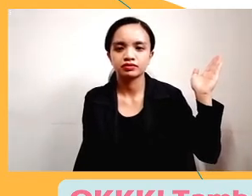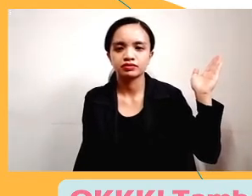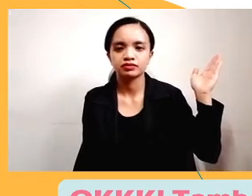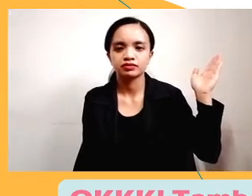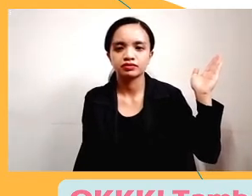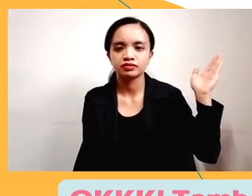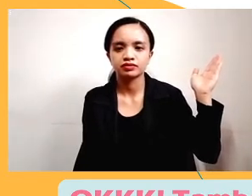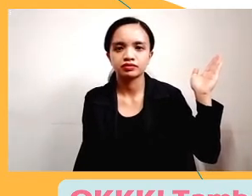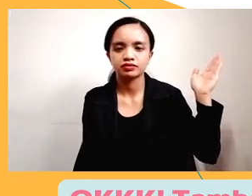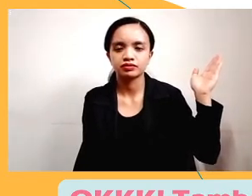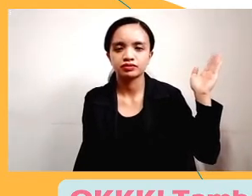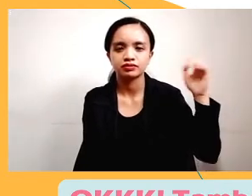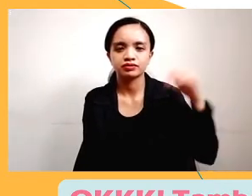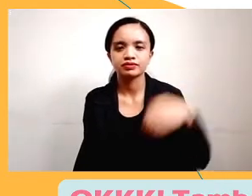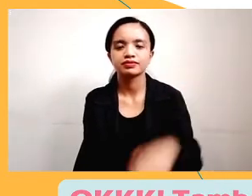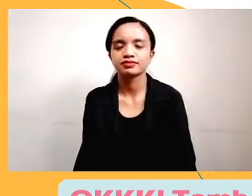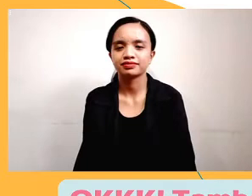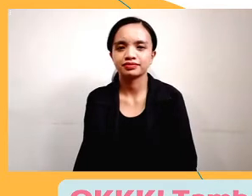7, 8, 9, 10.